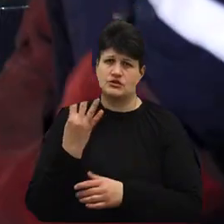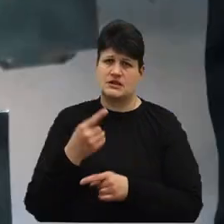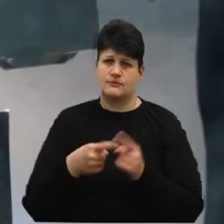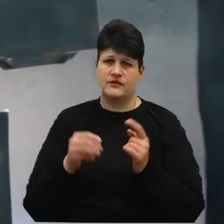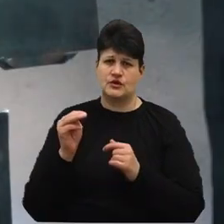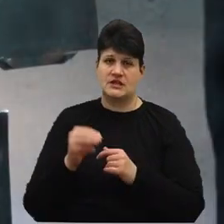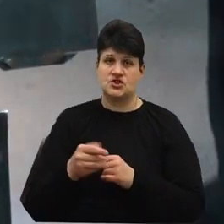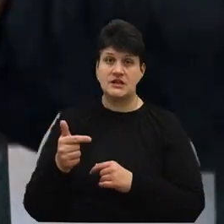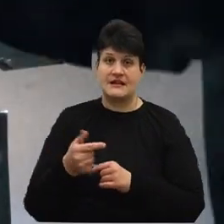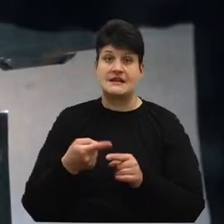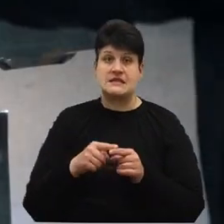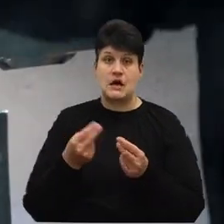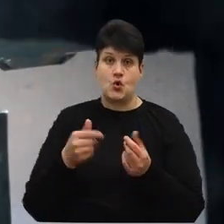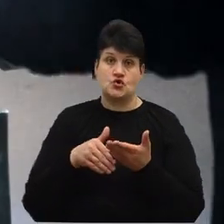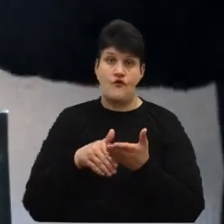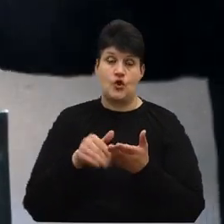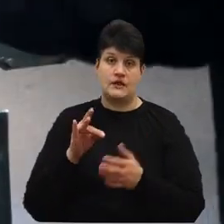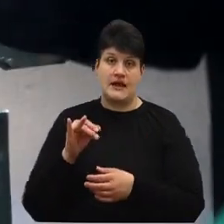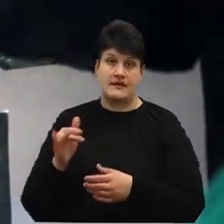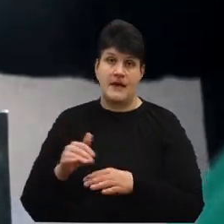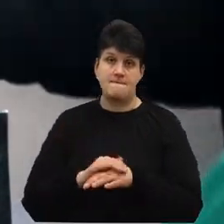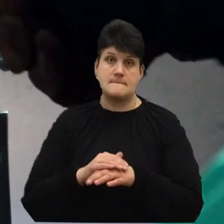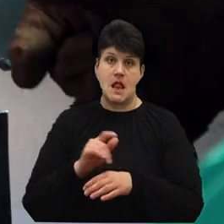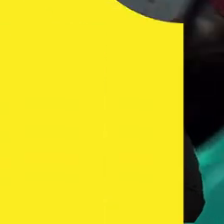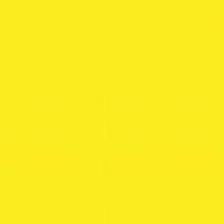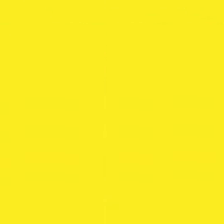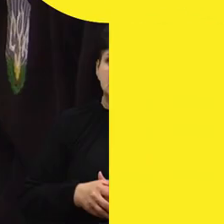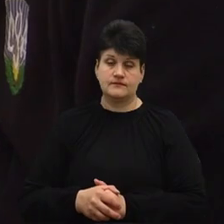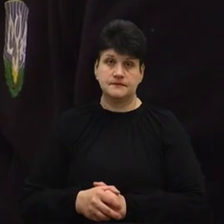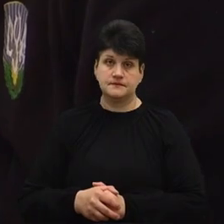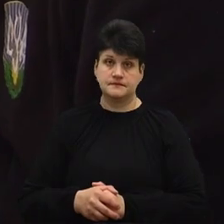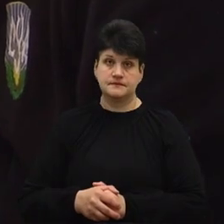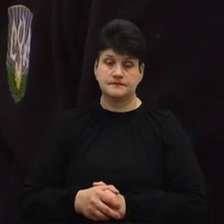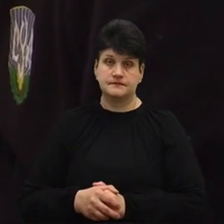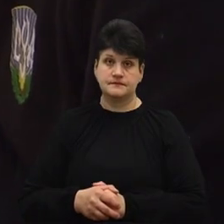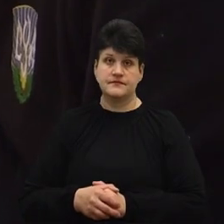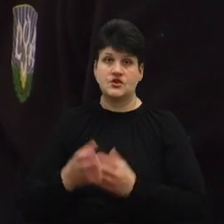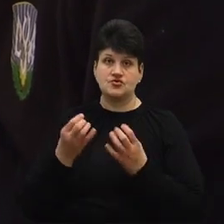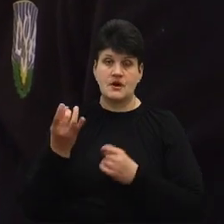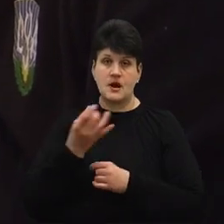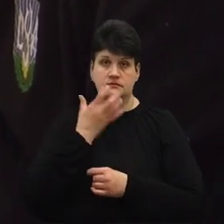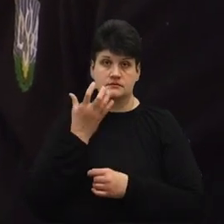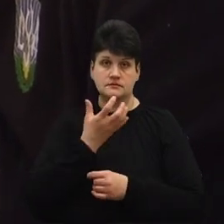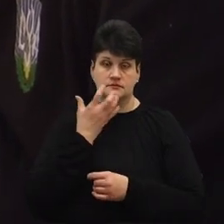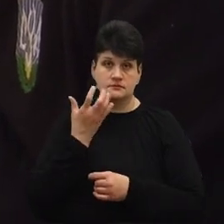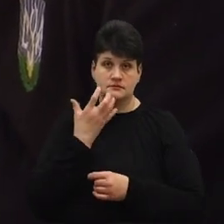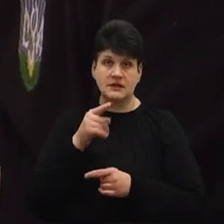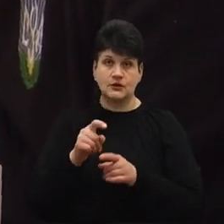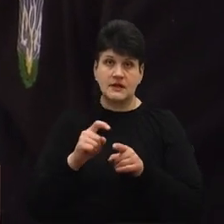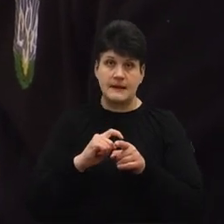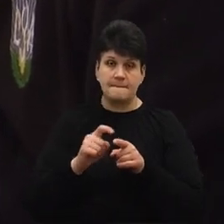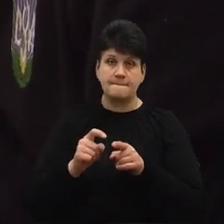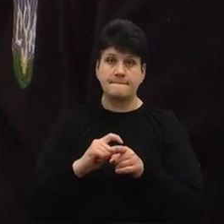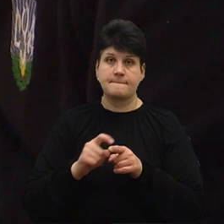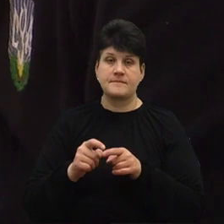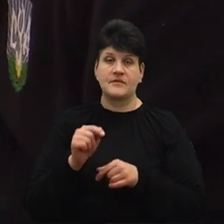тисяч гривень. Це гроші волонтерів та благодійників. Ще раз прогрій. І тоді нанось. Тоді